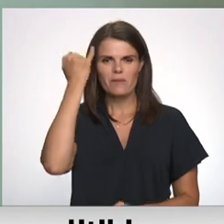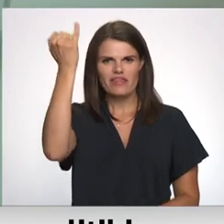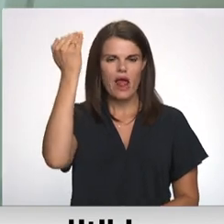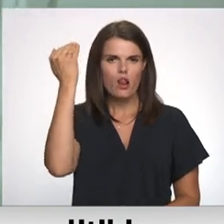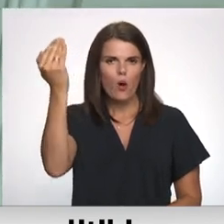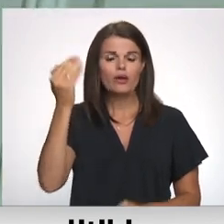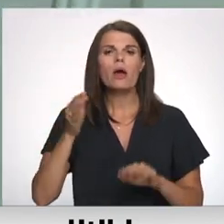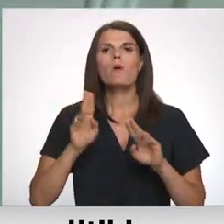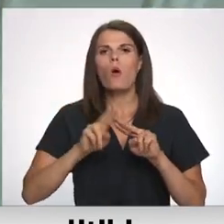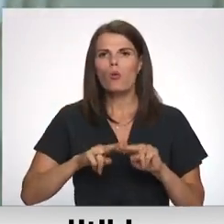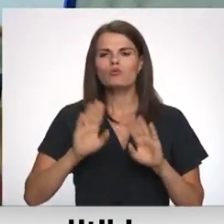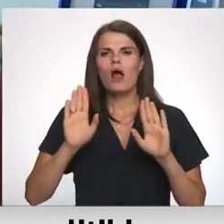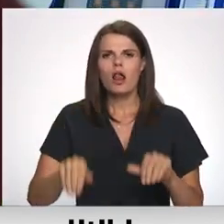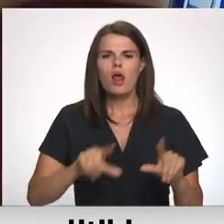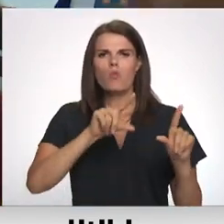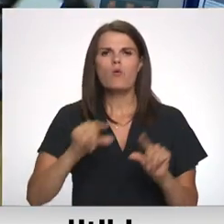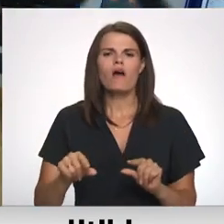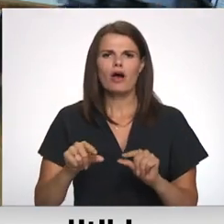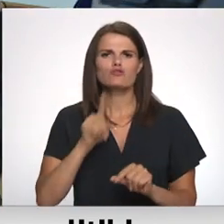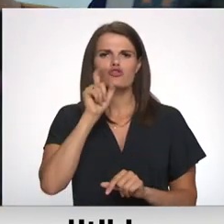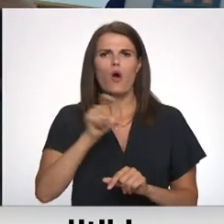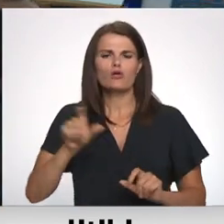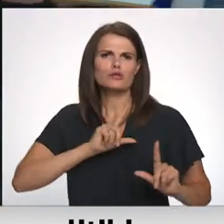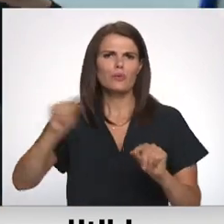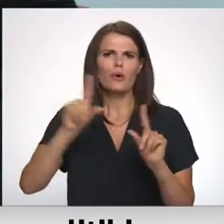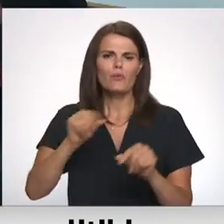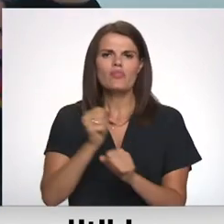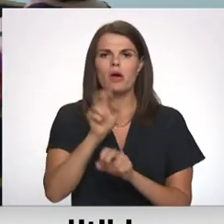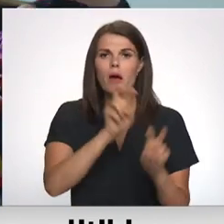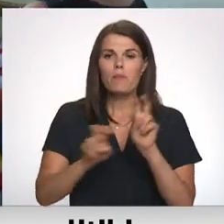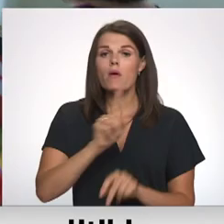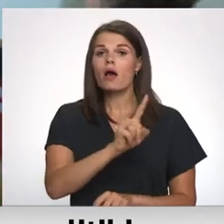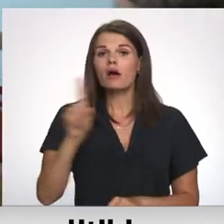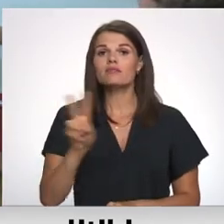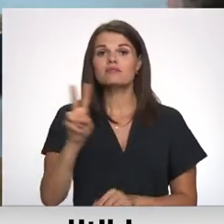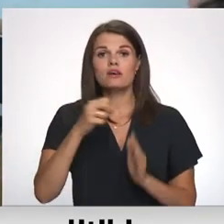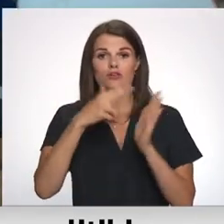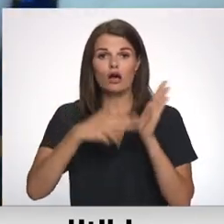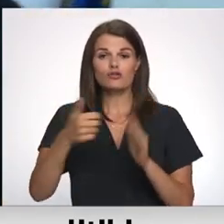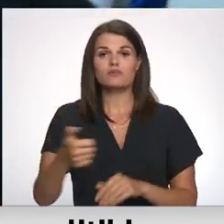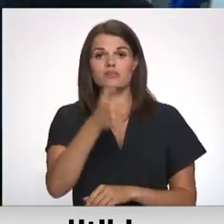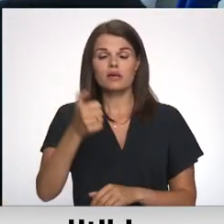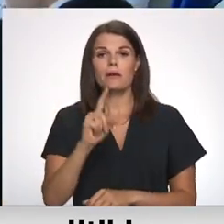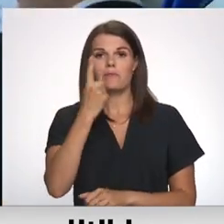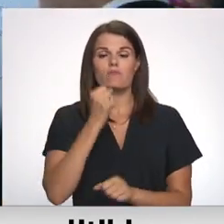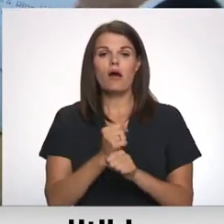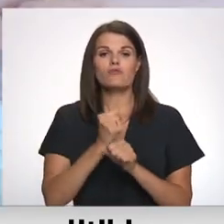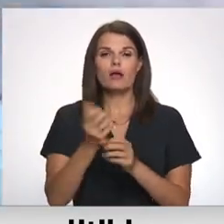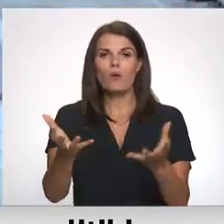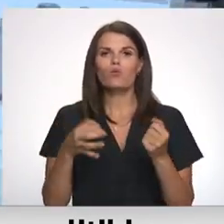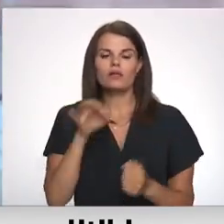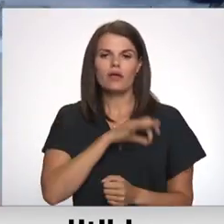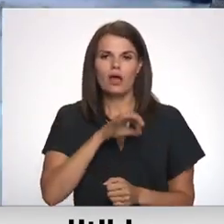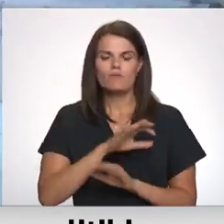Lai novērstu jauniešu masveidu izceļošanu darba meklējumos, katram 18 gadus sasniegušam jaunietim pirmajā darbā gūtie